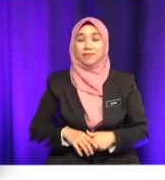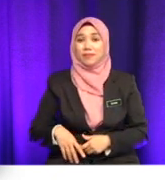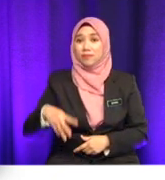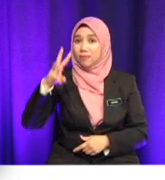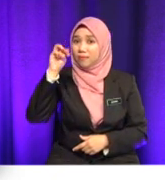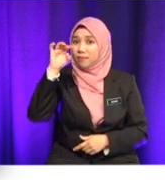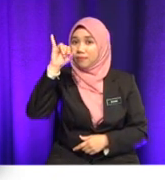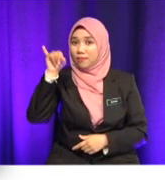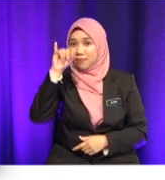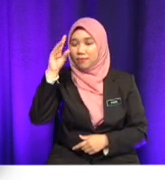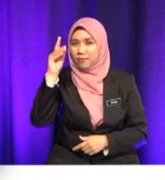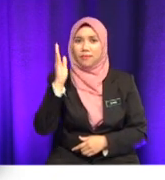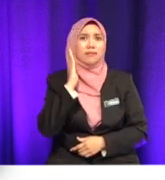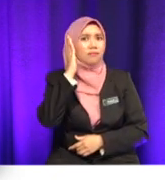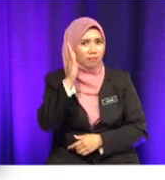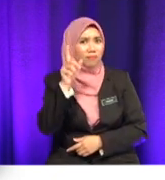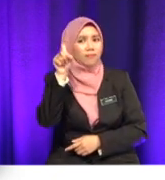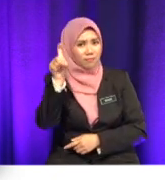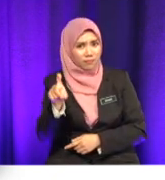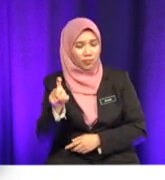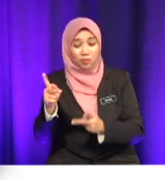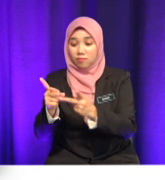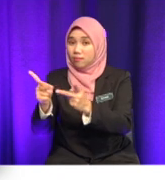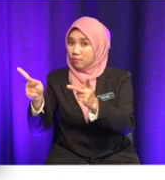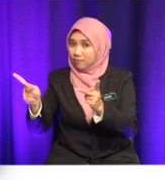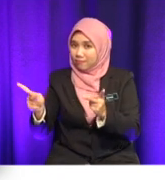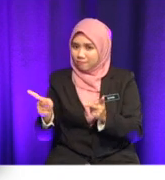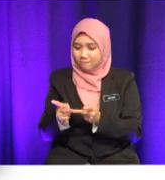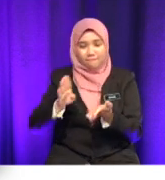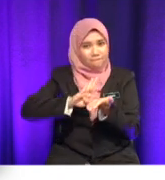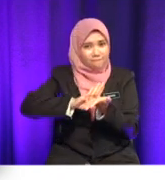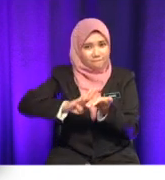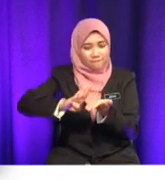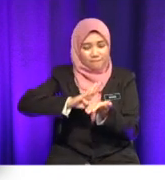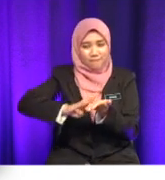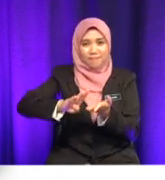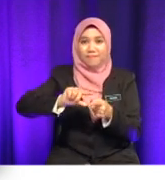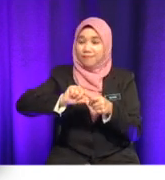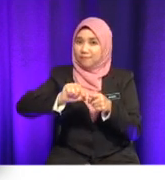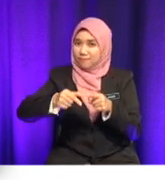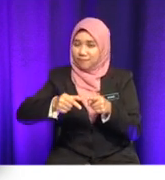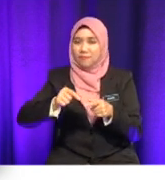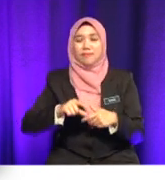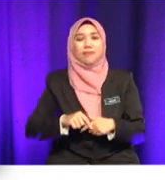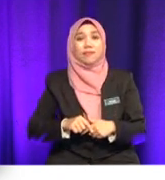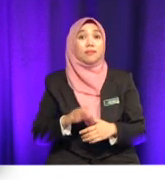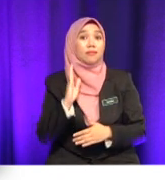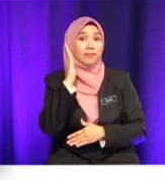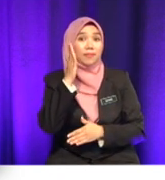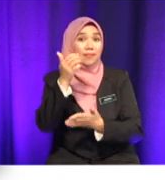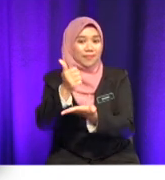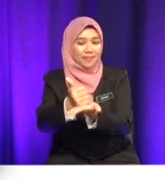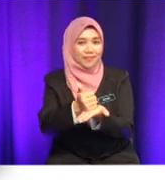Pak majik akan memastikan kolam udangnya senjasa bersih Pak